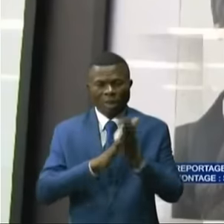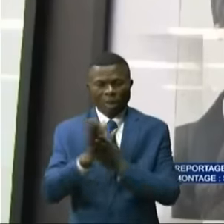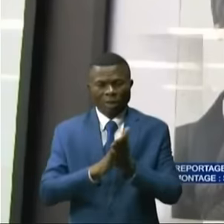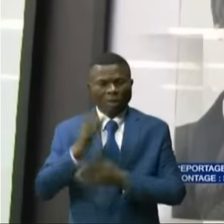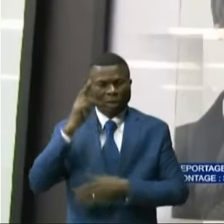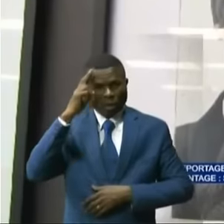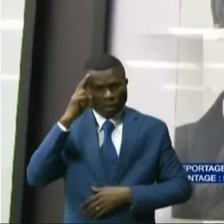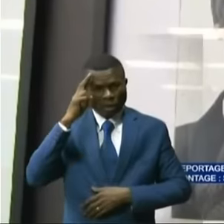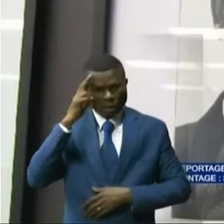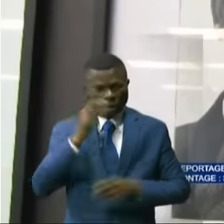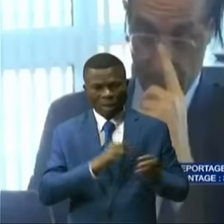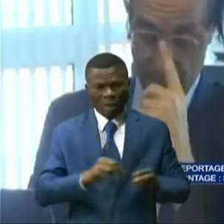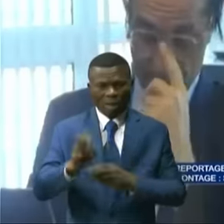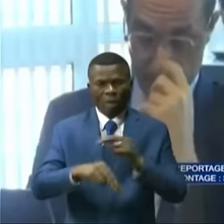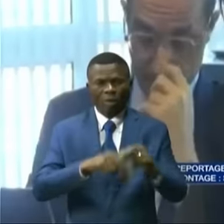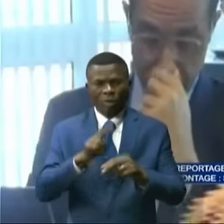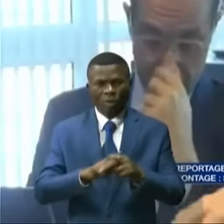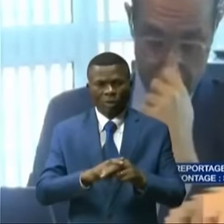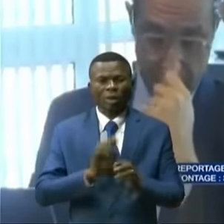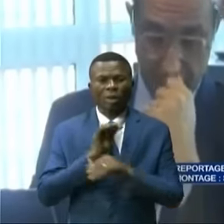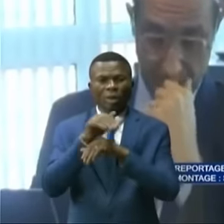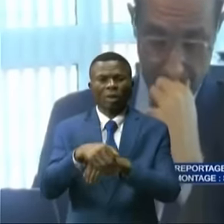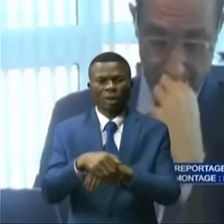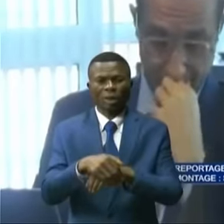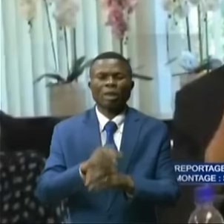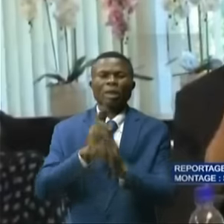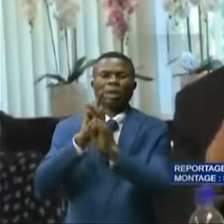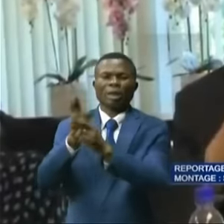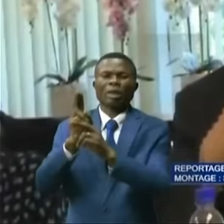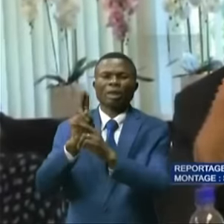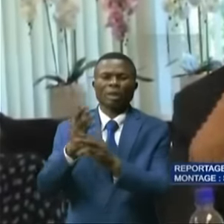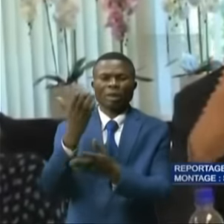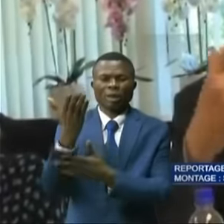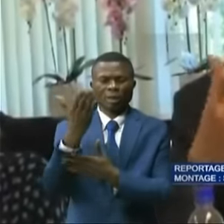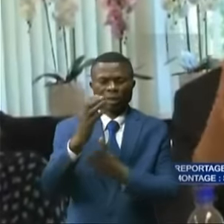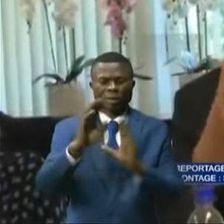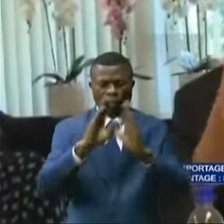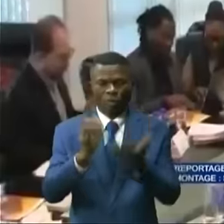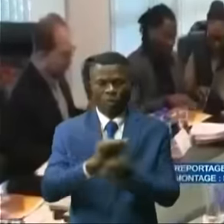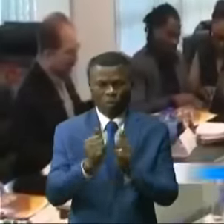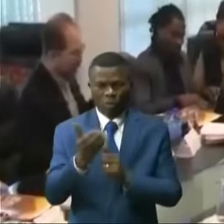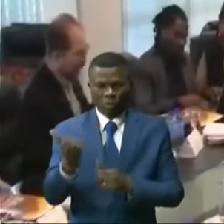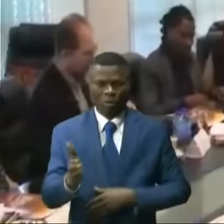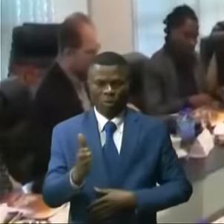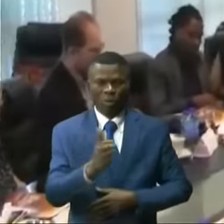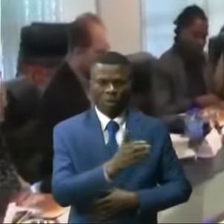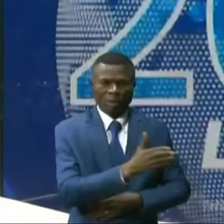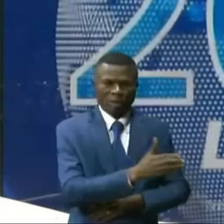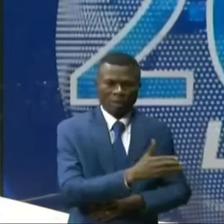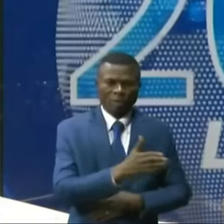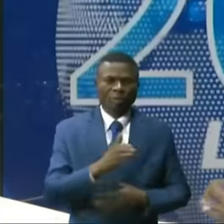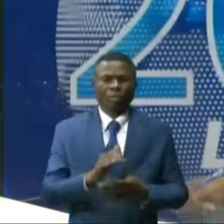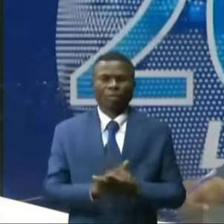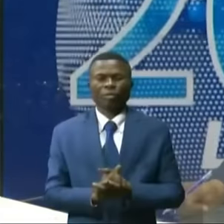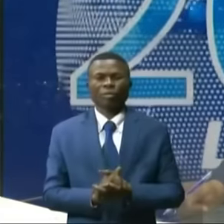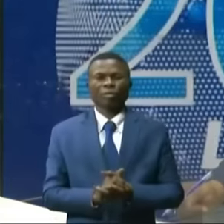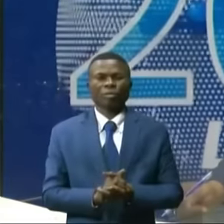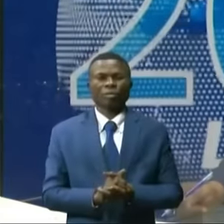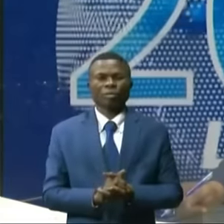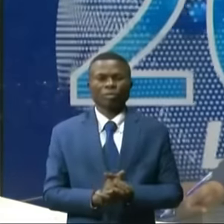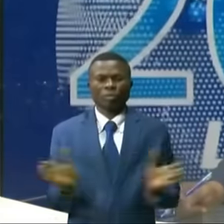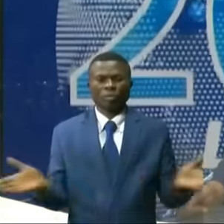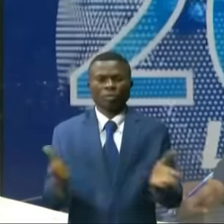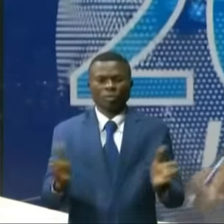réflexion la stratégie nationale pour engager le pldoyer au niveau national et international dans le domaine des lutte contre les violences